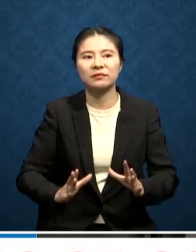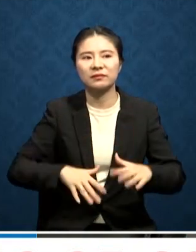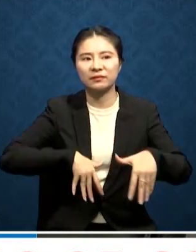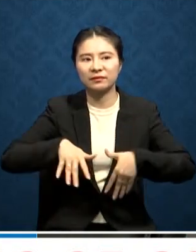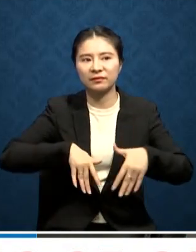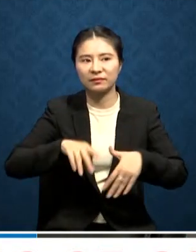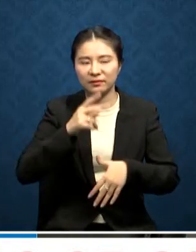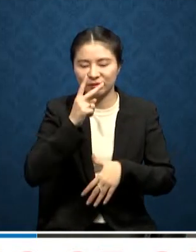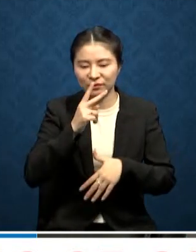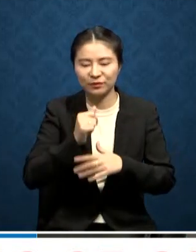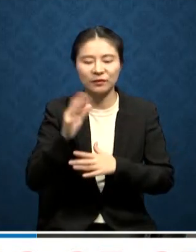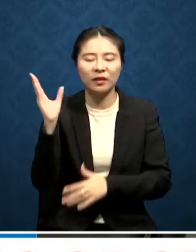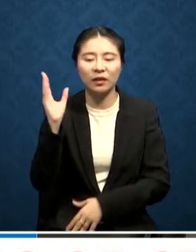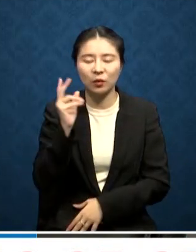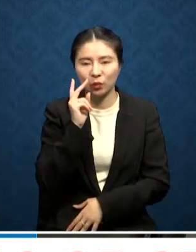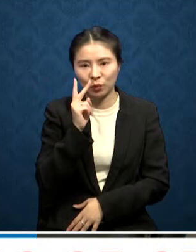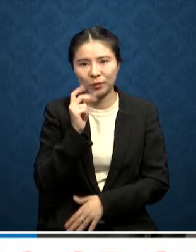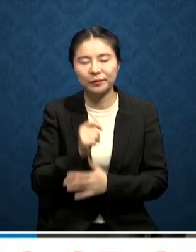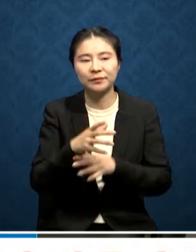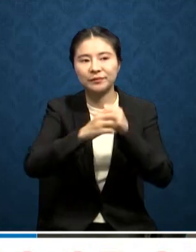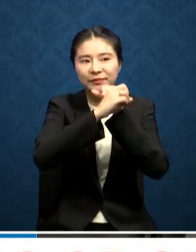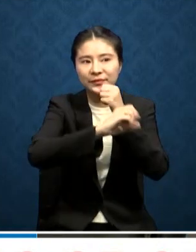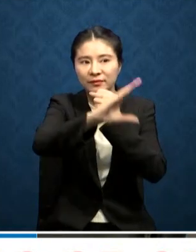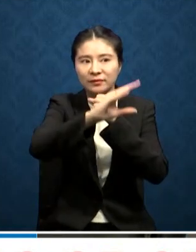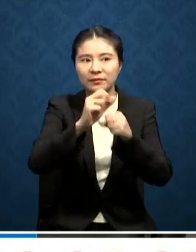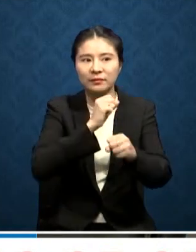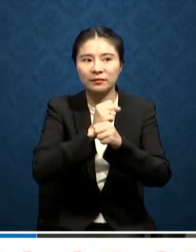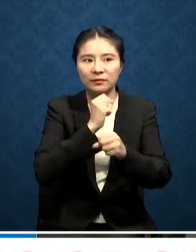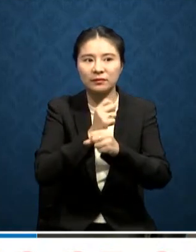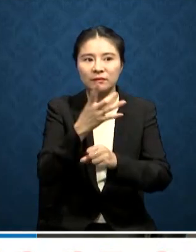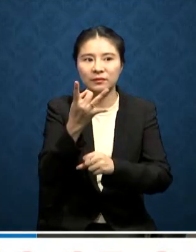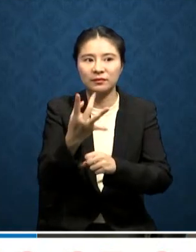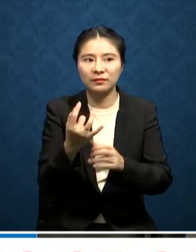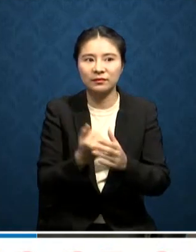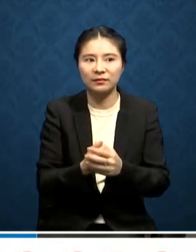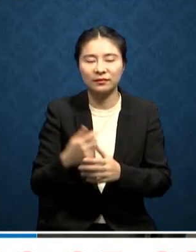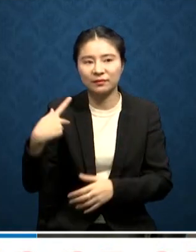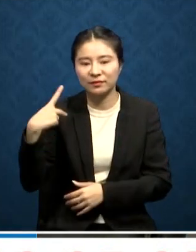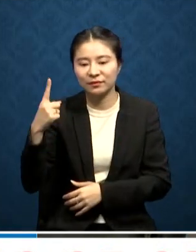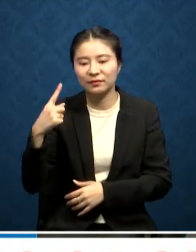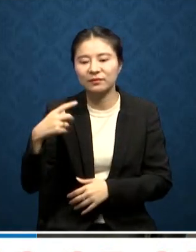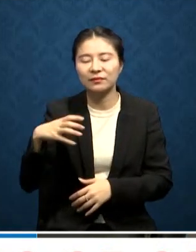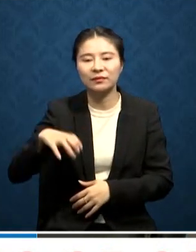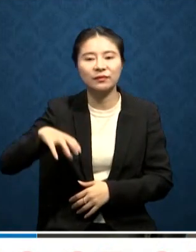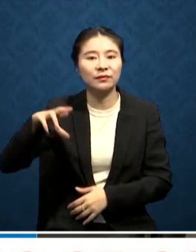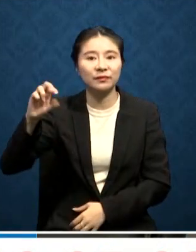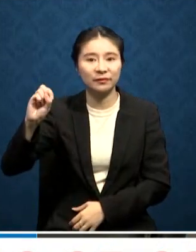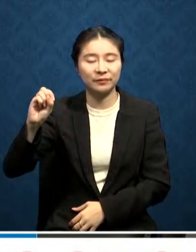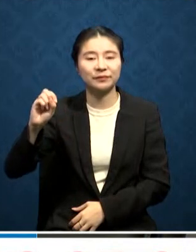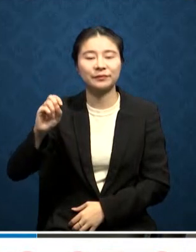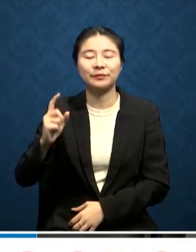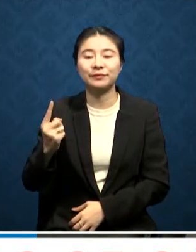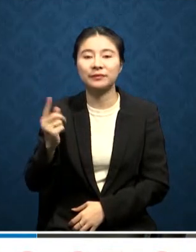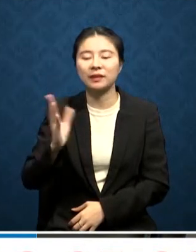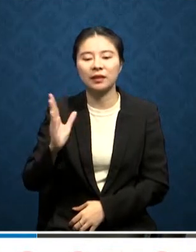เห็นจะได้ฟังว่ากสทชทำอะไรบ้างไม่ใช่ประโยชน์รัฐภาเลยครับประโยชน์หน่วยงาน